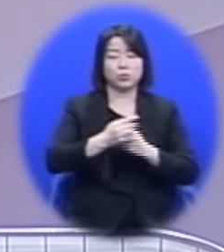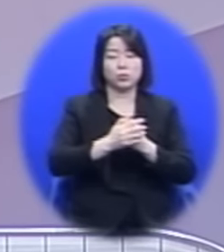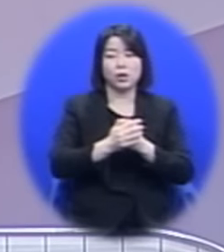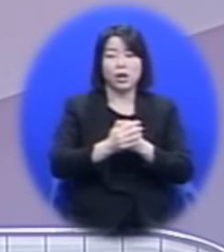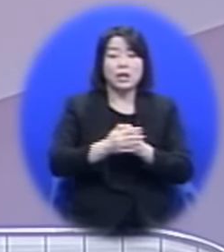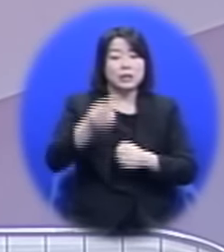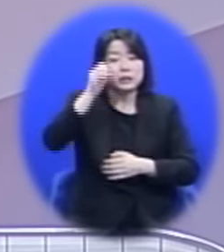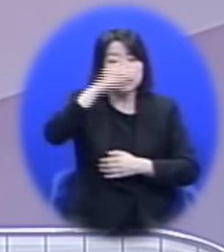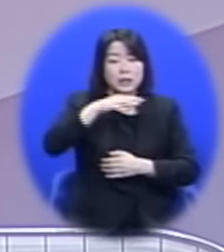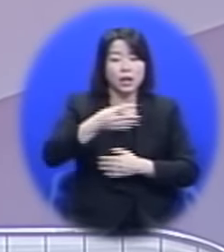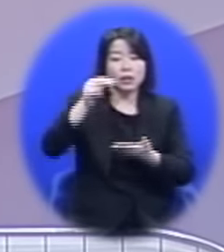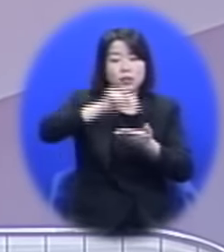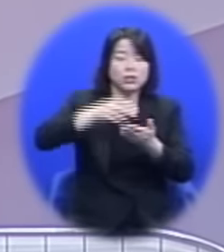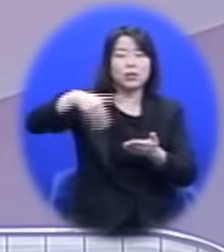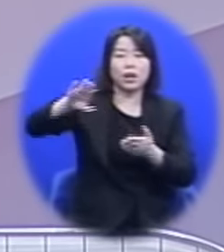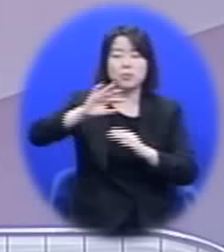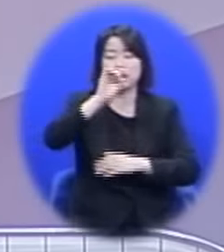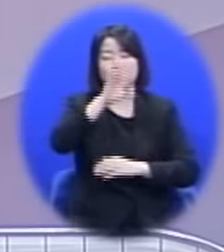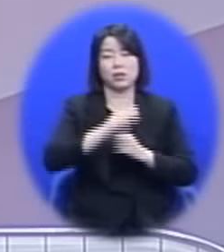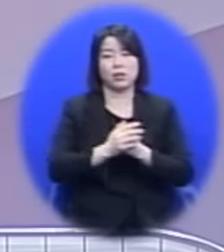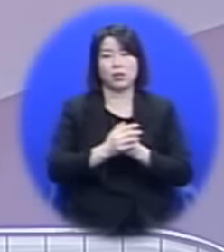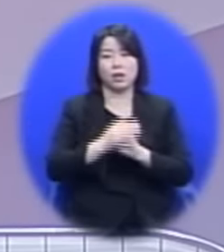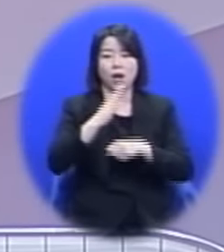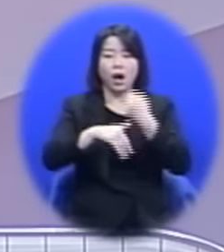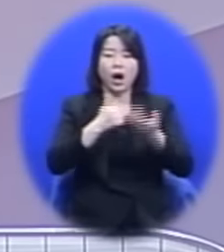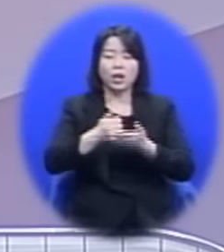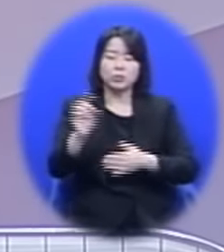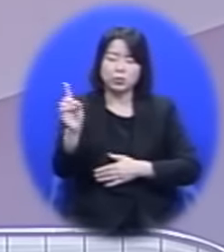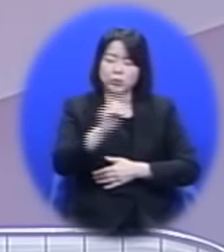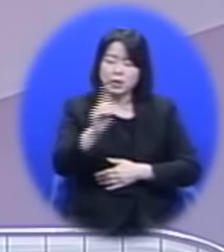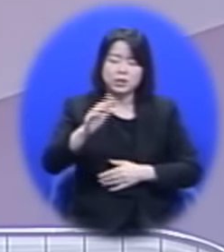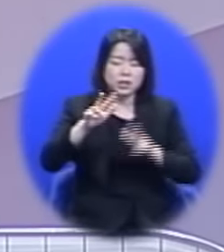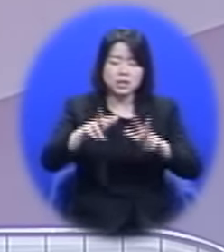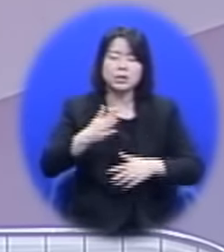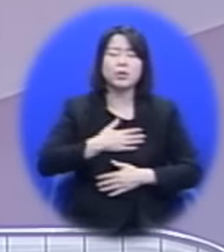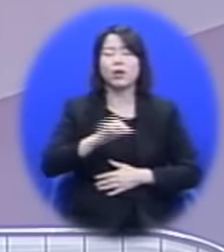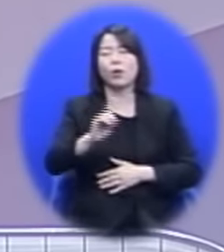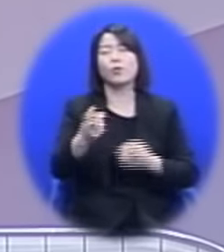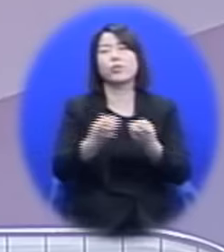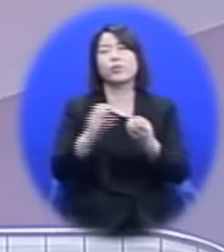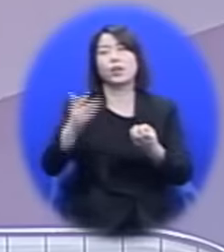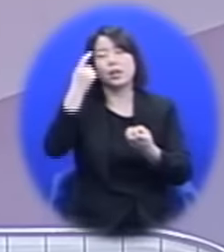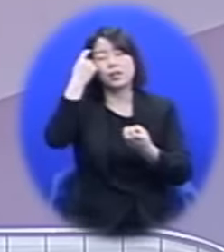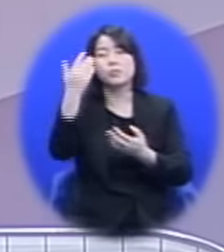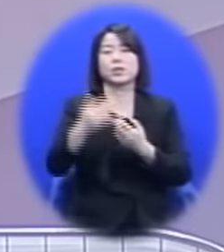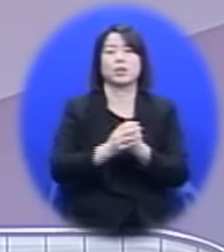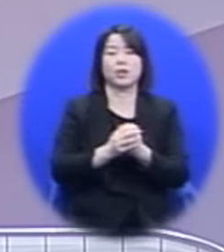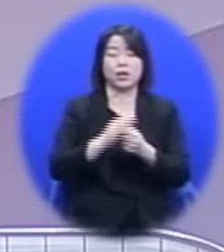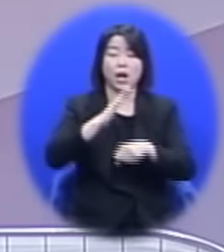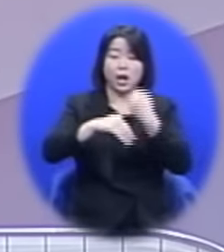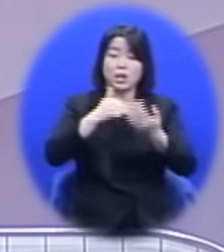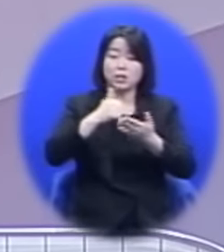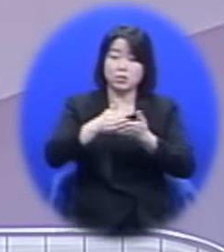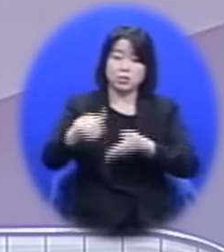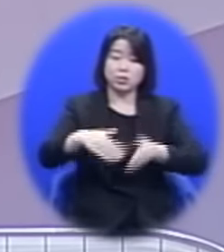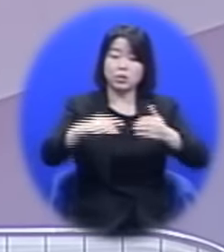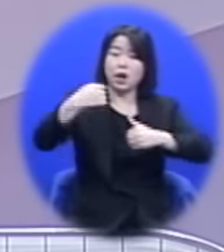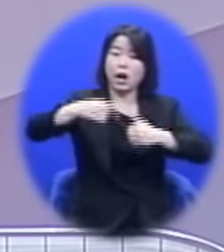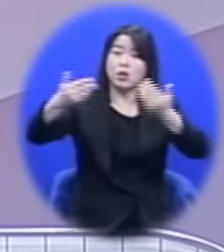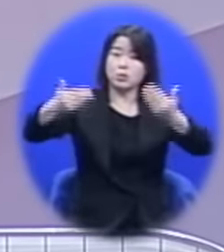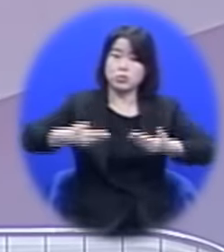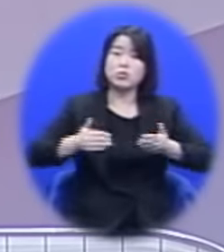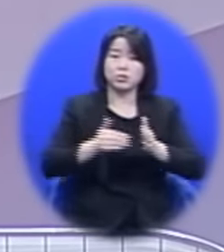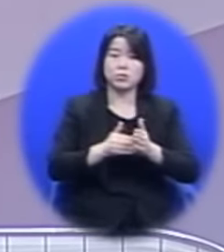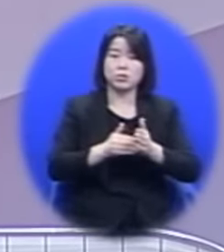하나님 도대체 지금 제가 어떻게 해야 됩니까? 하나님 길은 가르쳐 주셨습니다. 주님